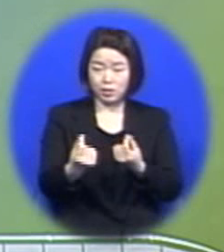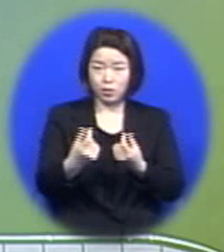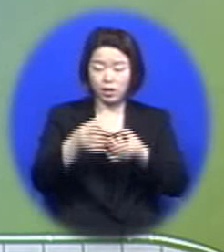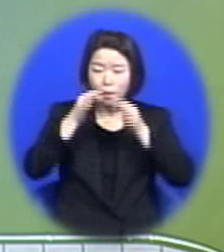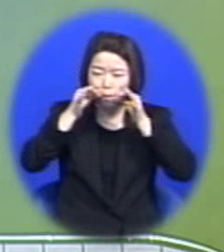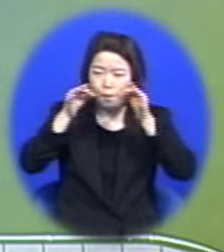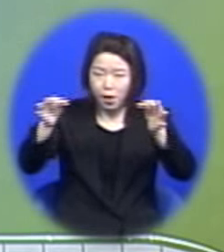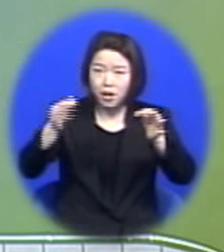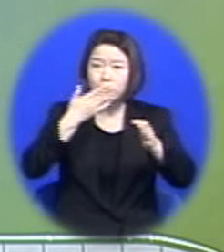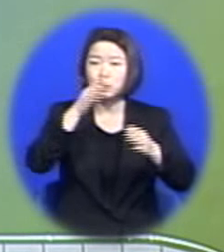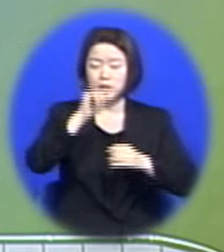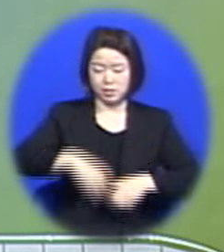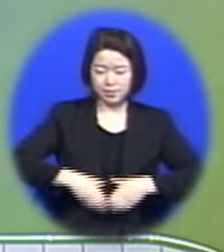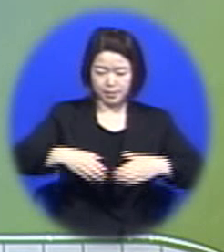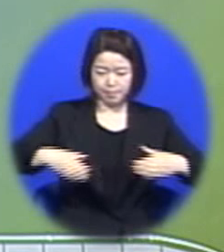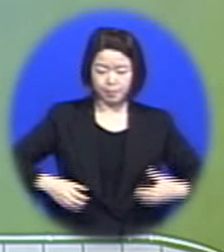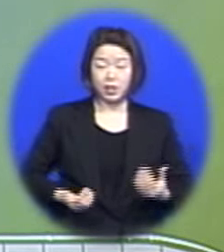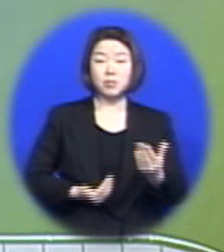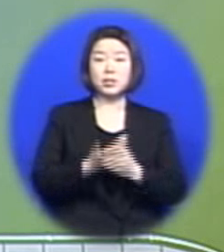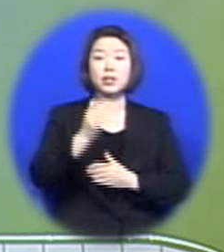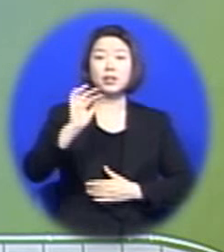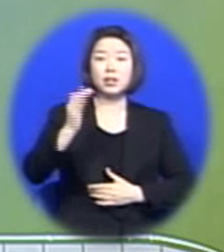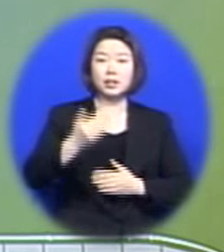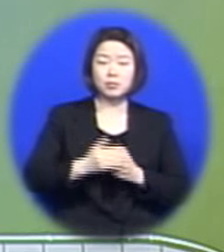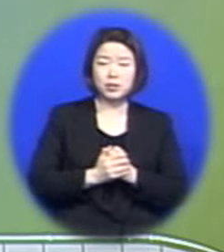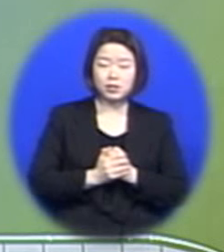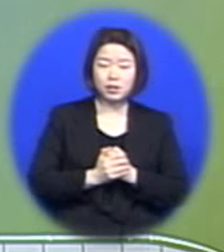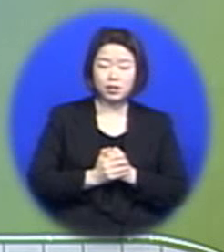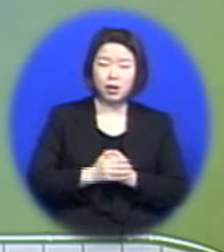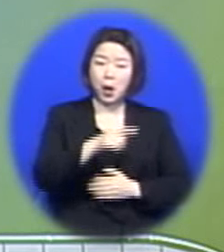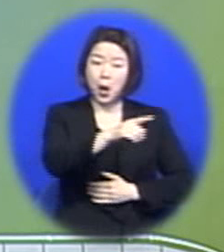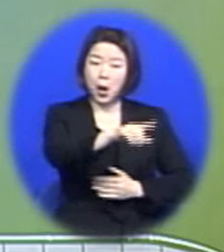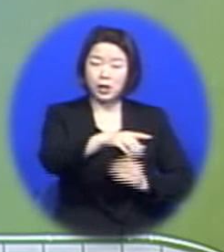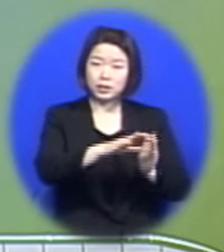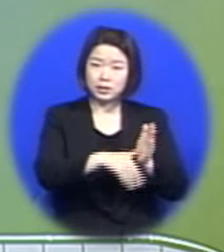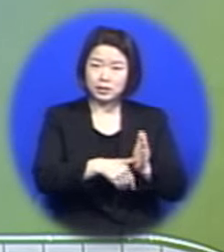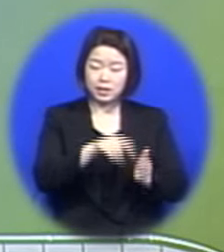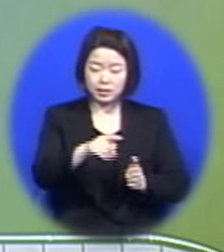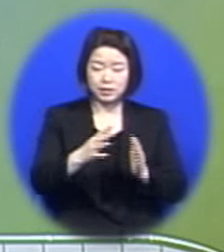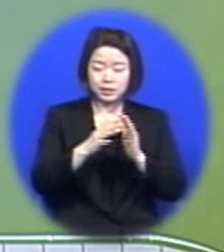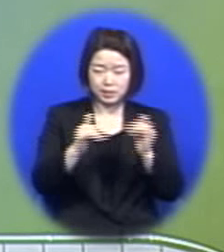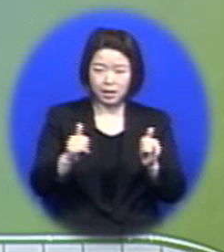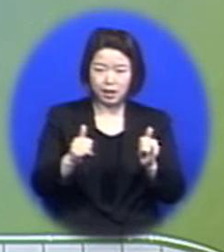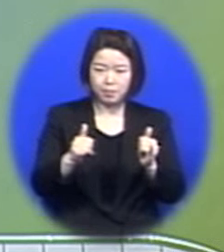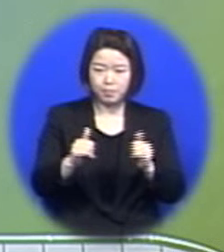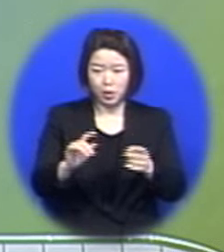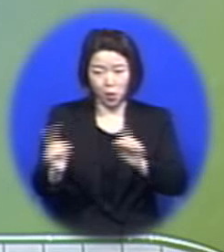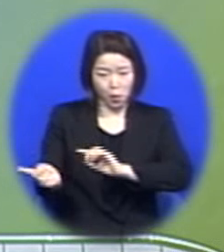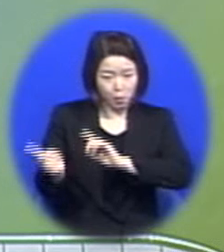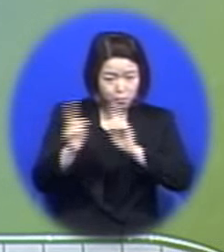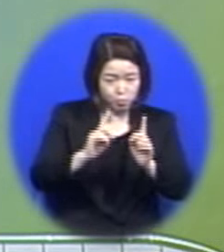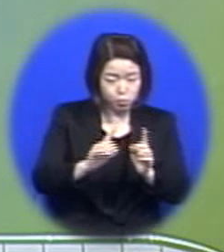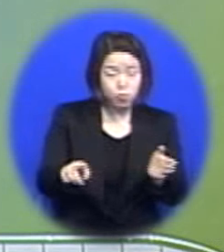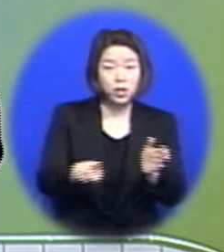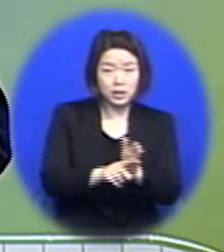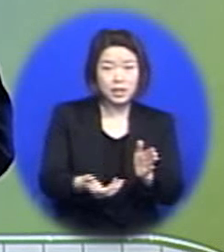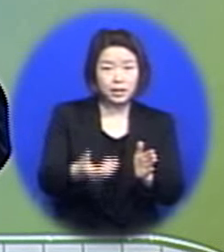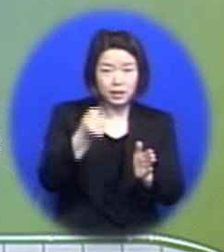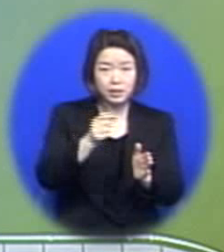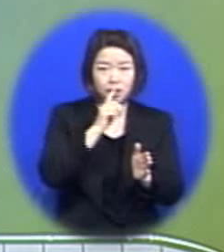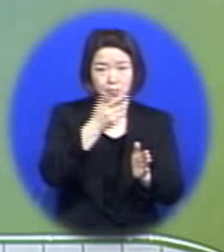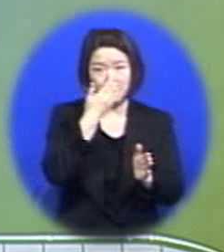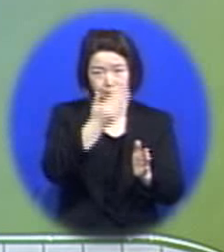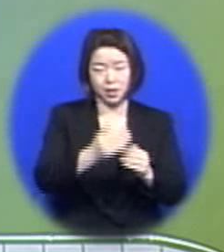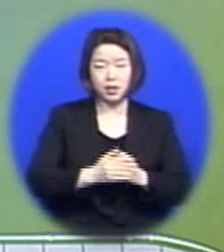있는 담대함이 생기는 것. 그때 그 사람이 부활신앙을 가졌다고 말할 수 있는 겁니다. 여러분,